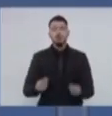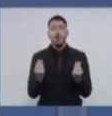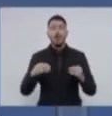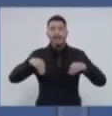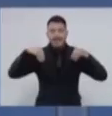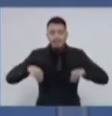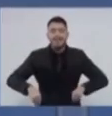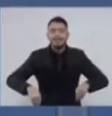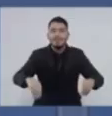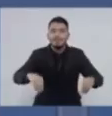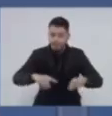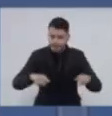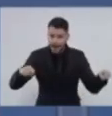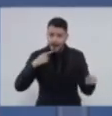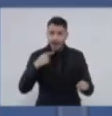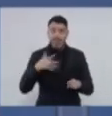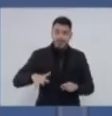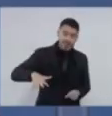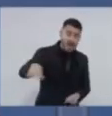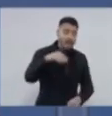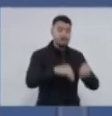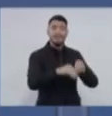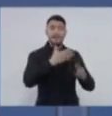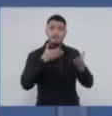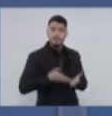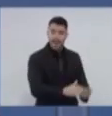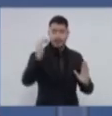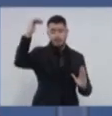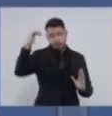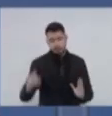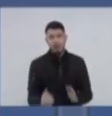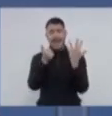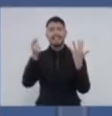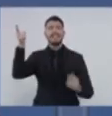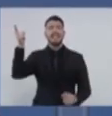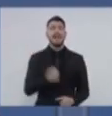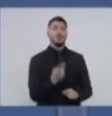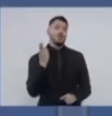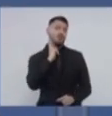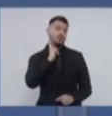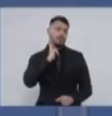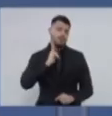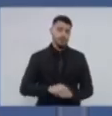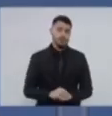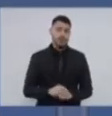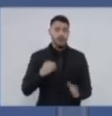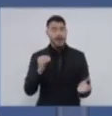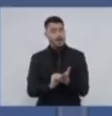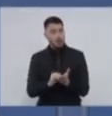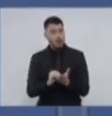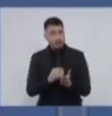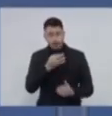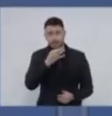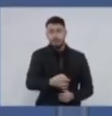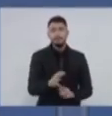6% αναμένεται τις επόμενες ημέρες η διευκρίνιση της διαδικασίας μέσα από την οποία θα εισπράξουν οι